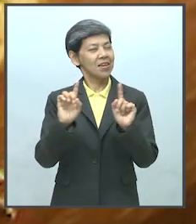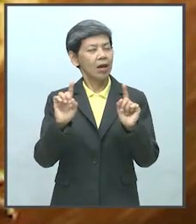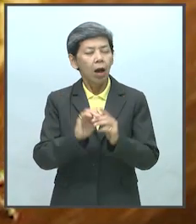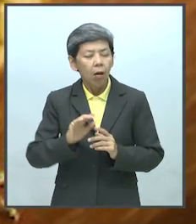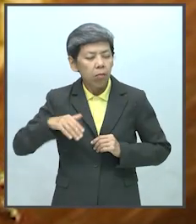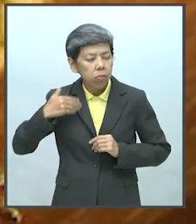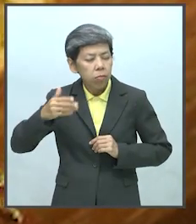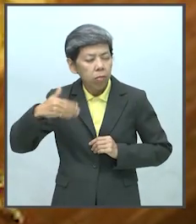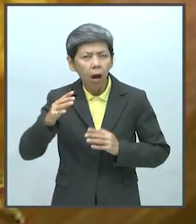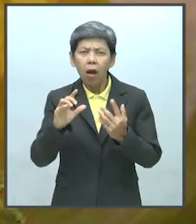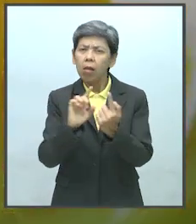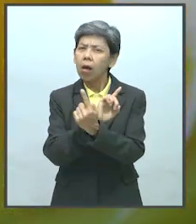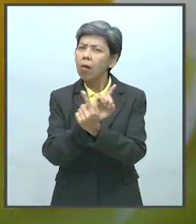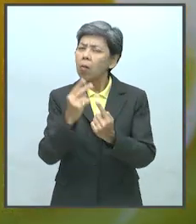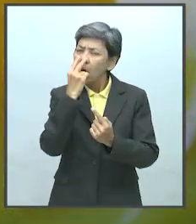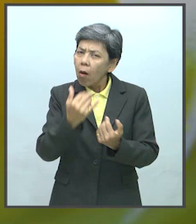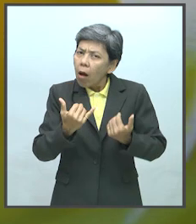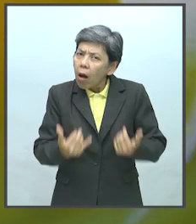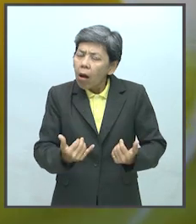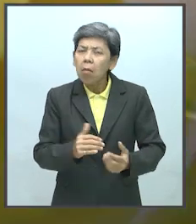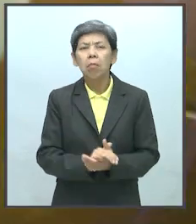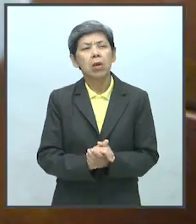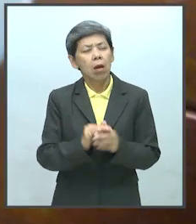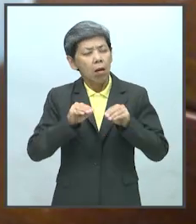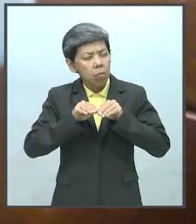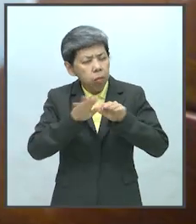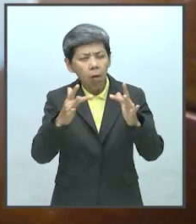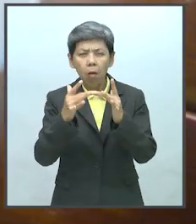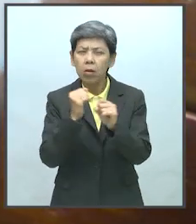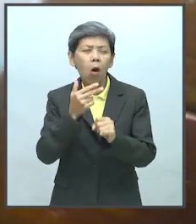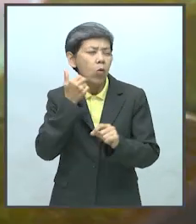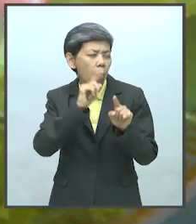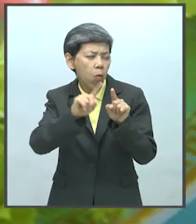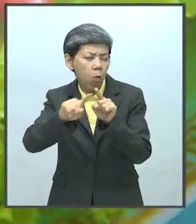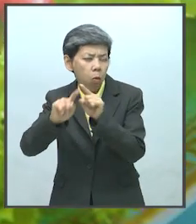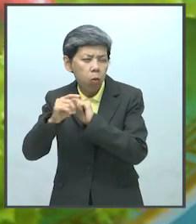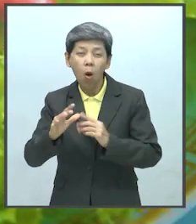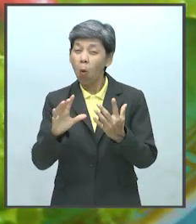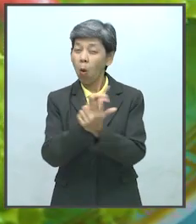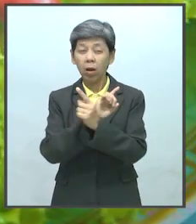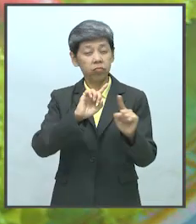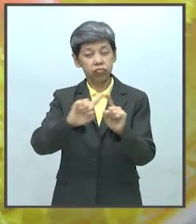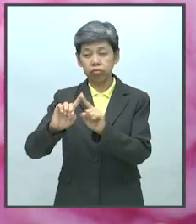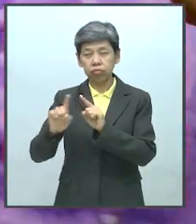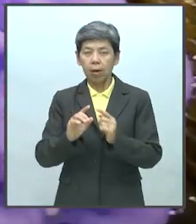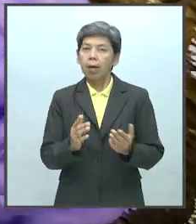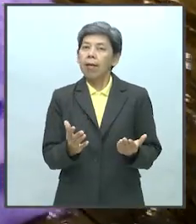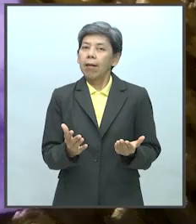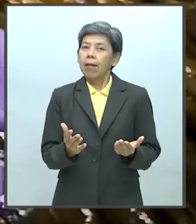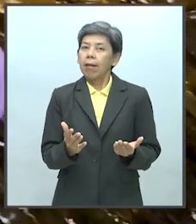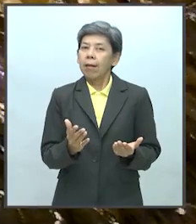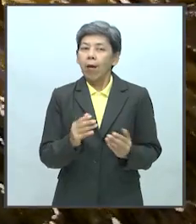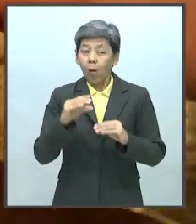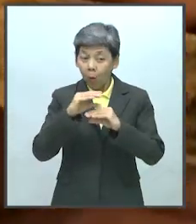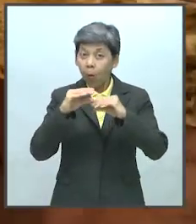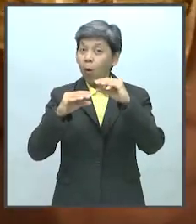นั้นเพราะว่าพออยู่ในสภาพสังคมปัจจุบันด้วยสื่อต่างๆด้วยขนมต่างๆด้วยวัฒนธรรมที่หลากหลายเนี่ยก็